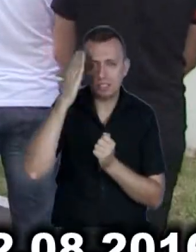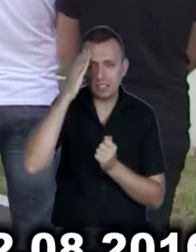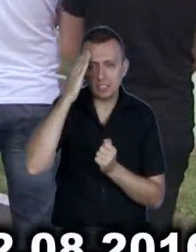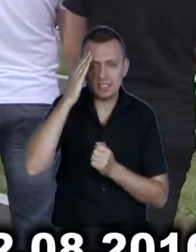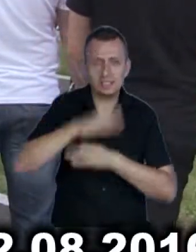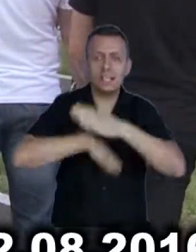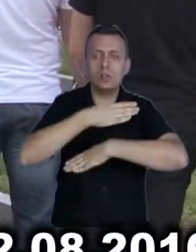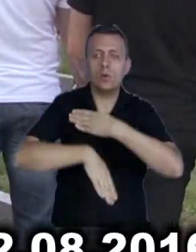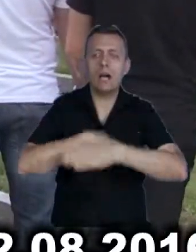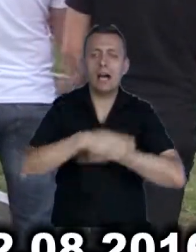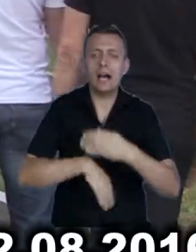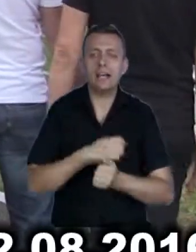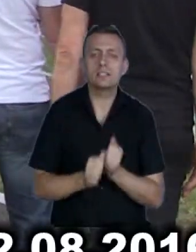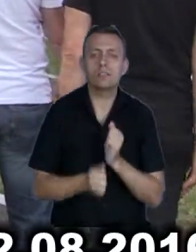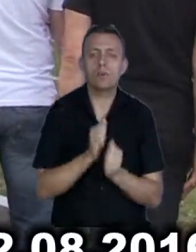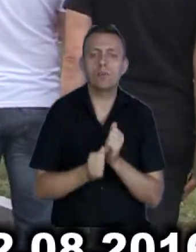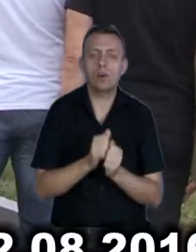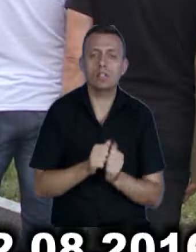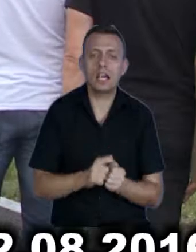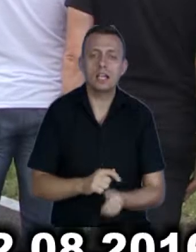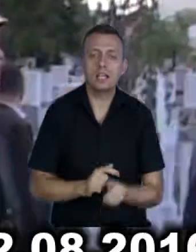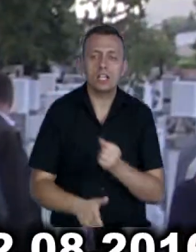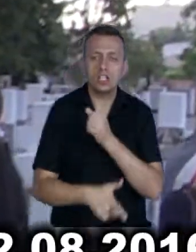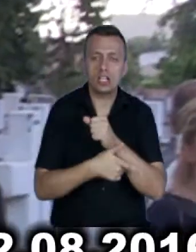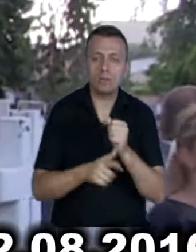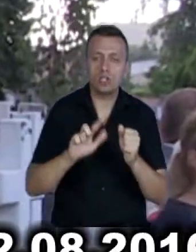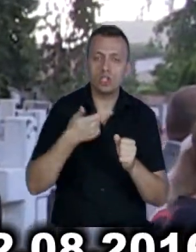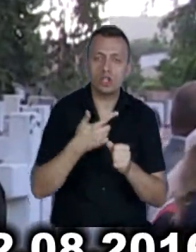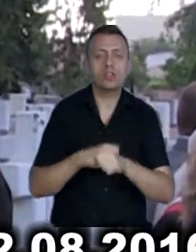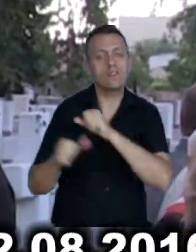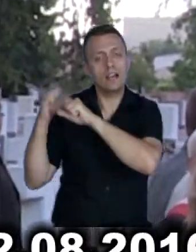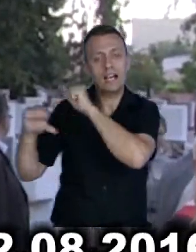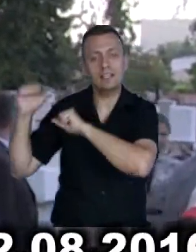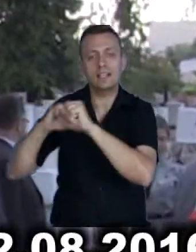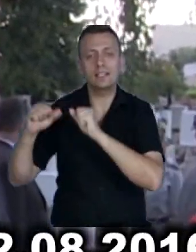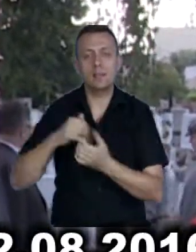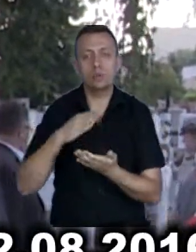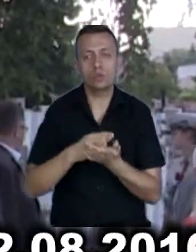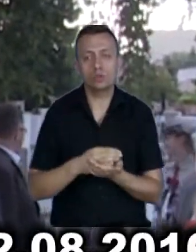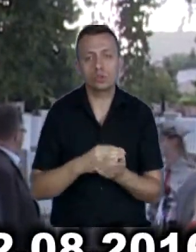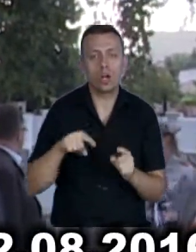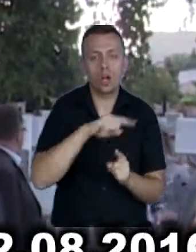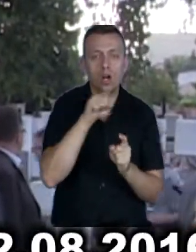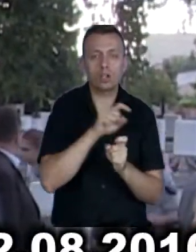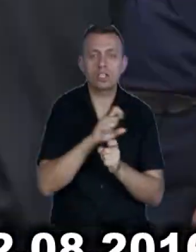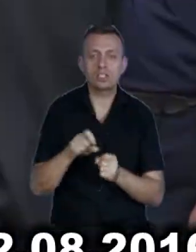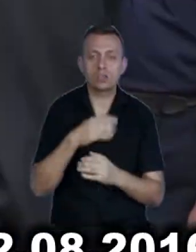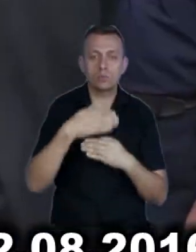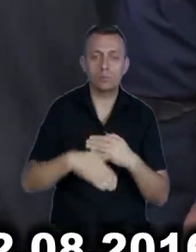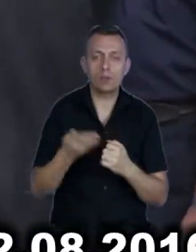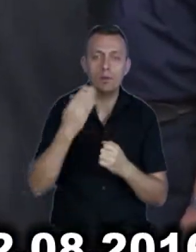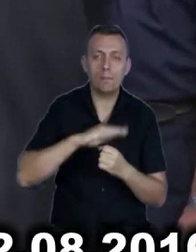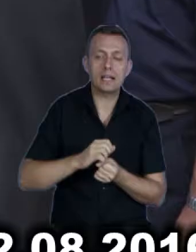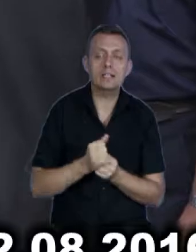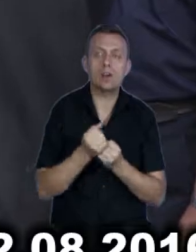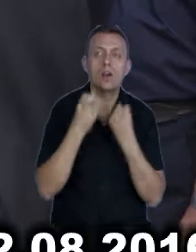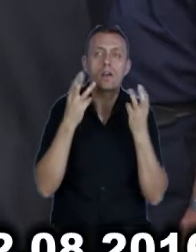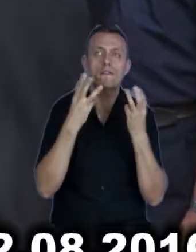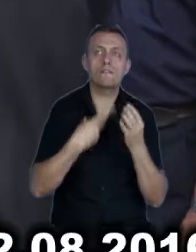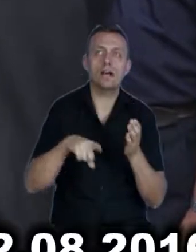To już 72 lata dzielą nas od zrywu, który tak ogromne piętno odcisnął na historii Polski, wyglądzie miasta i życiu jego mieszkańców. Warszawa